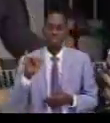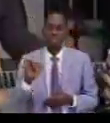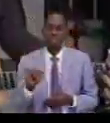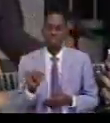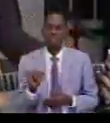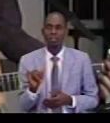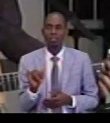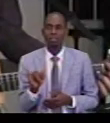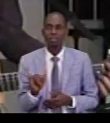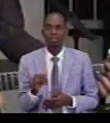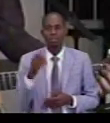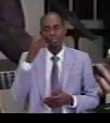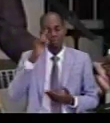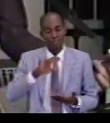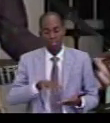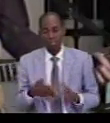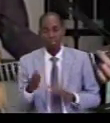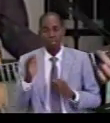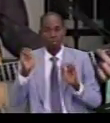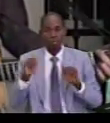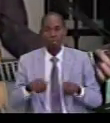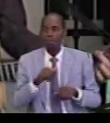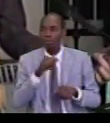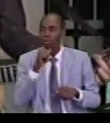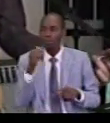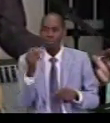Non, la mort n'a pu le garder,